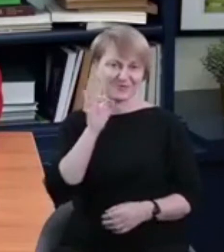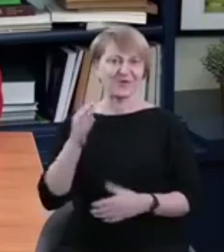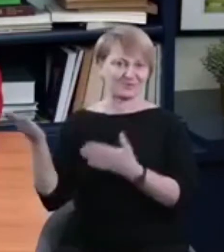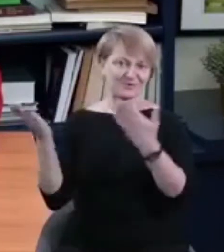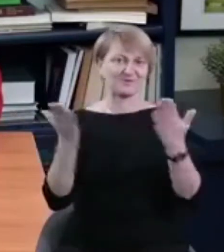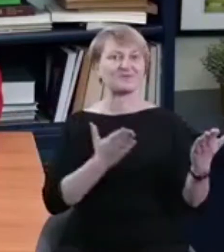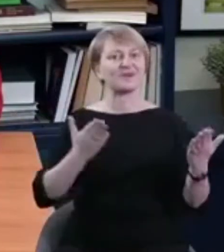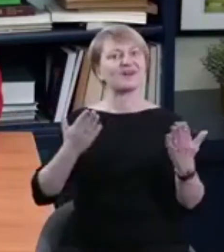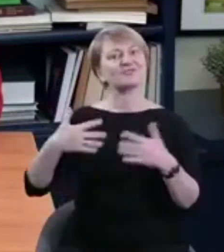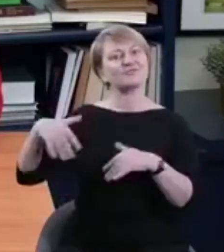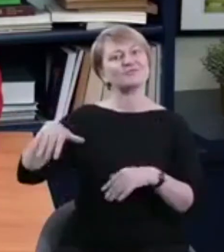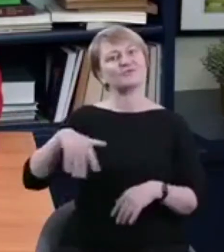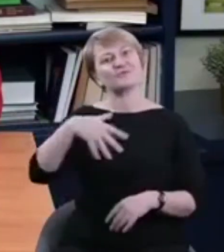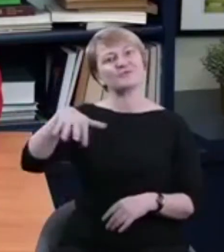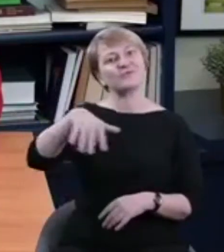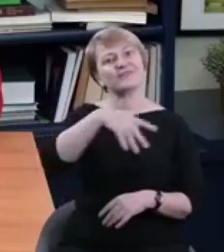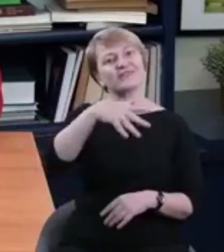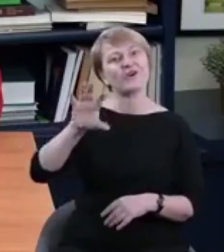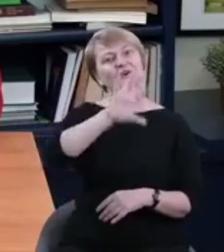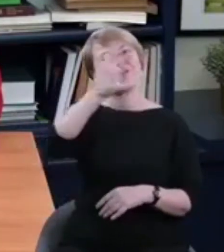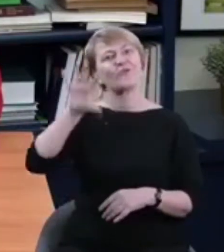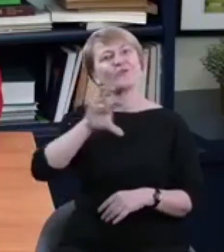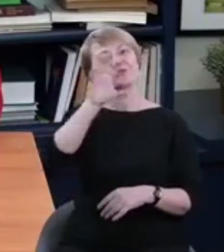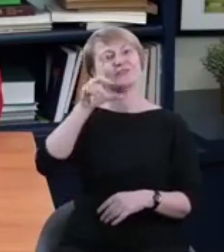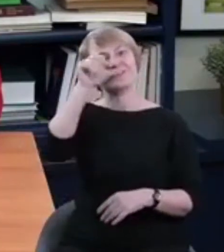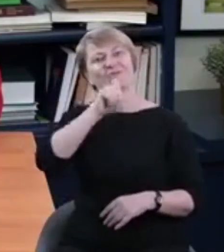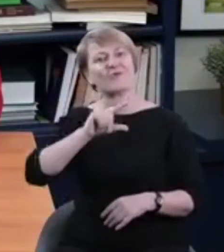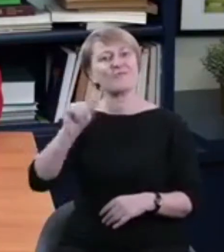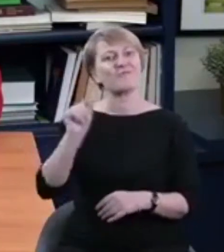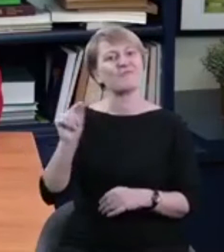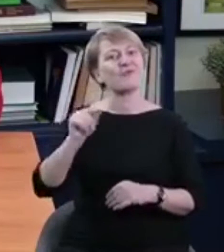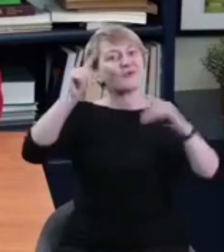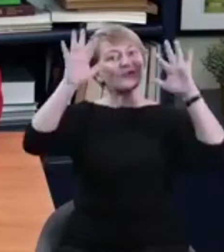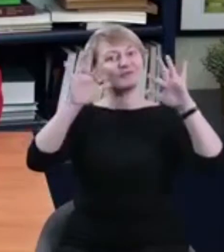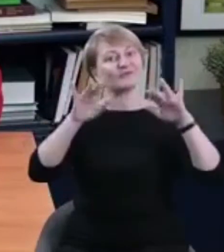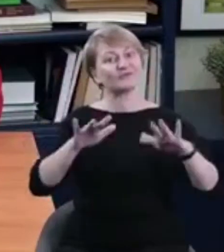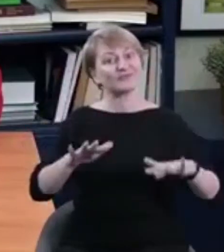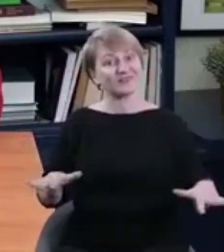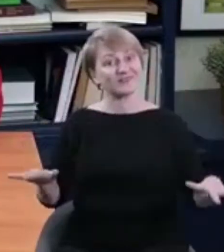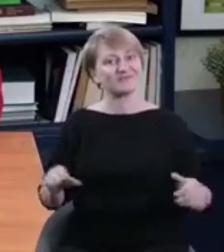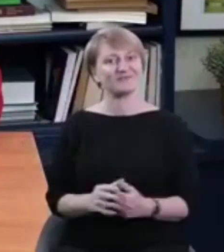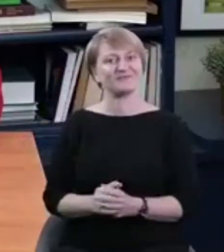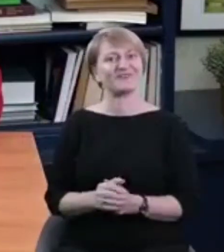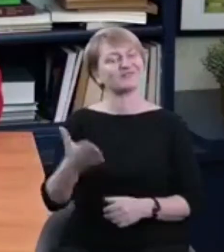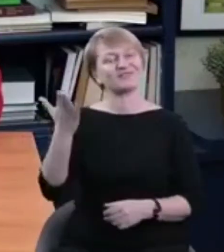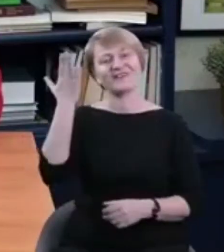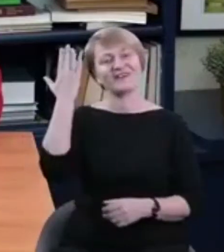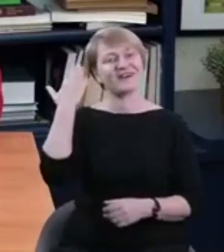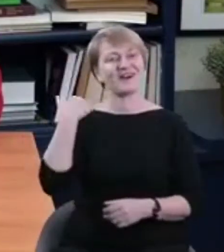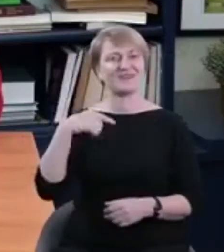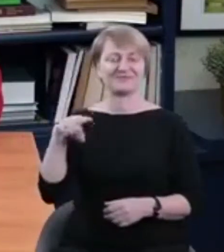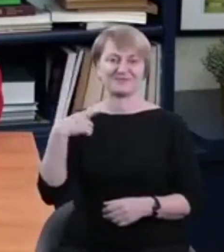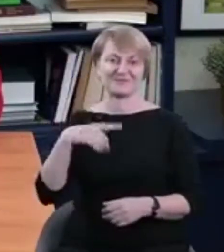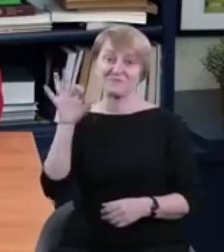spacerów zachęcam do oglądania opola do opola w śniegu tego już dawno nie mieliśmy okazji